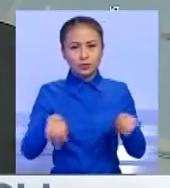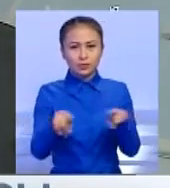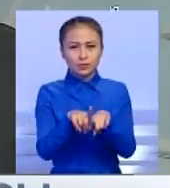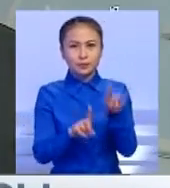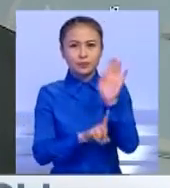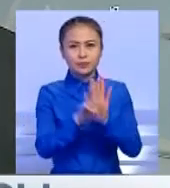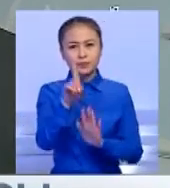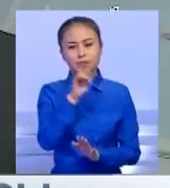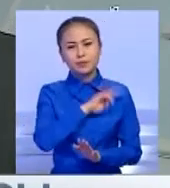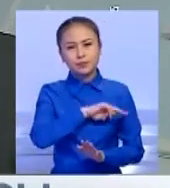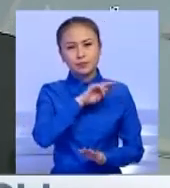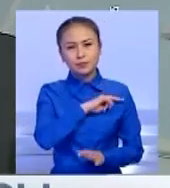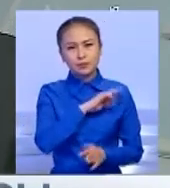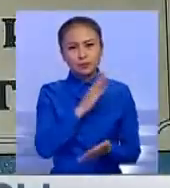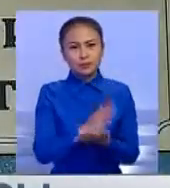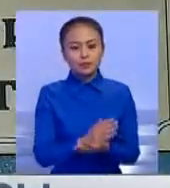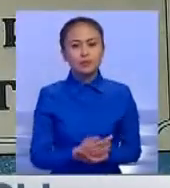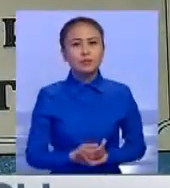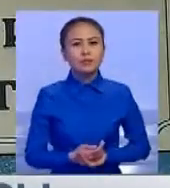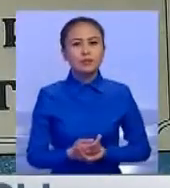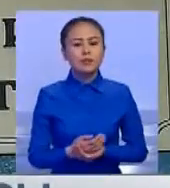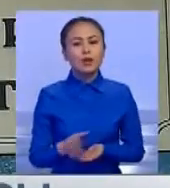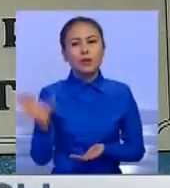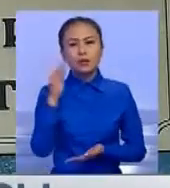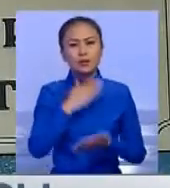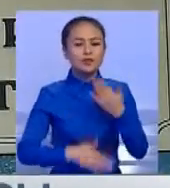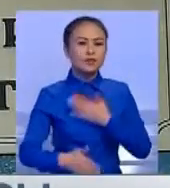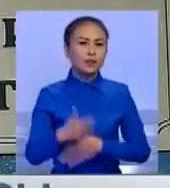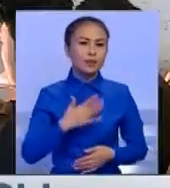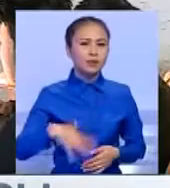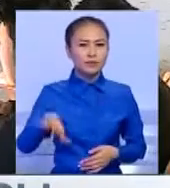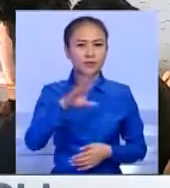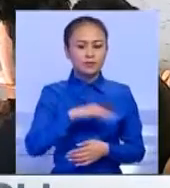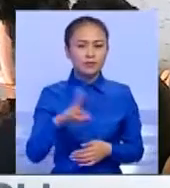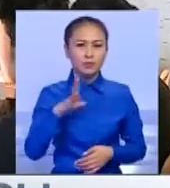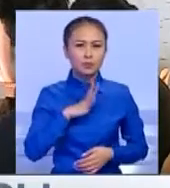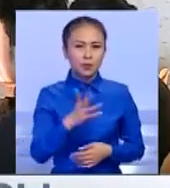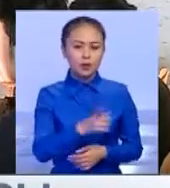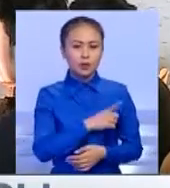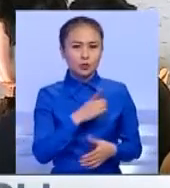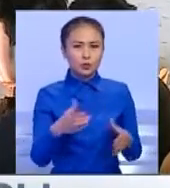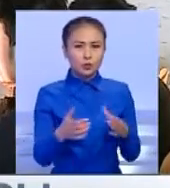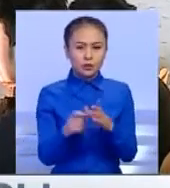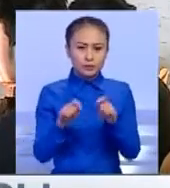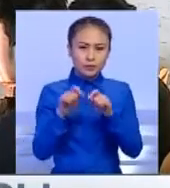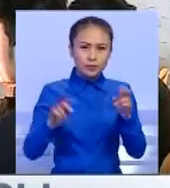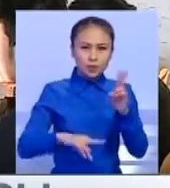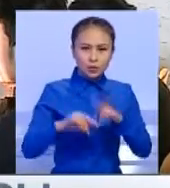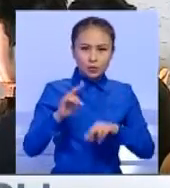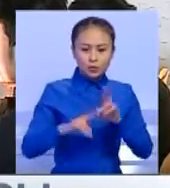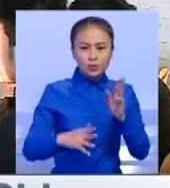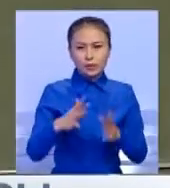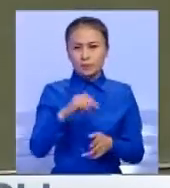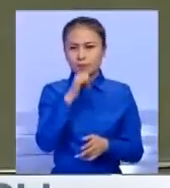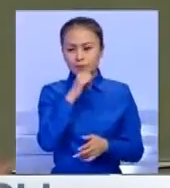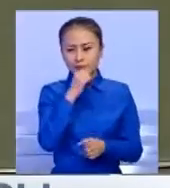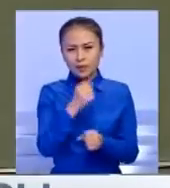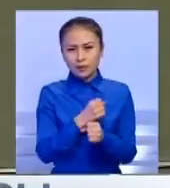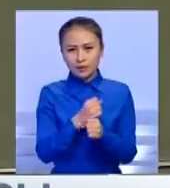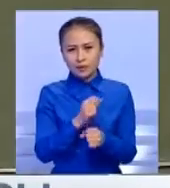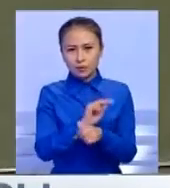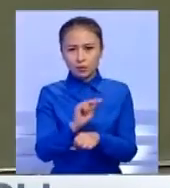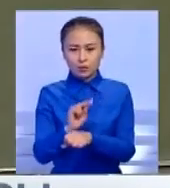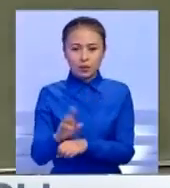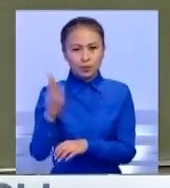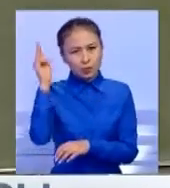алып жасап жатырмыз, жұмыс істеп жатырмыз. Мүмкіндігі шектеулі жандардан кәсіпқой құрылысшы не сылақшы дайындау үшін бір ғана